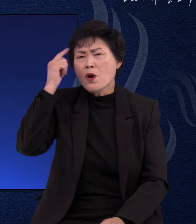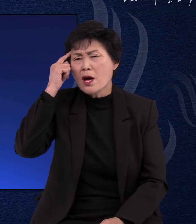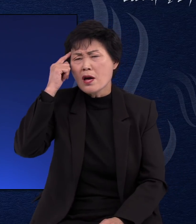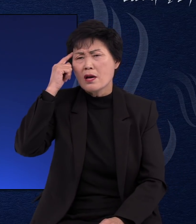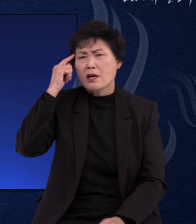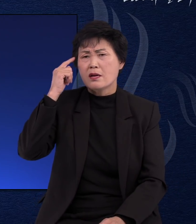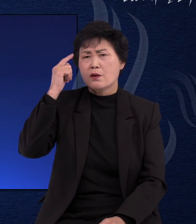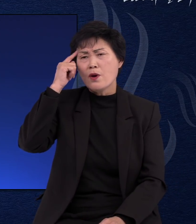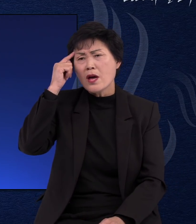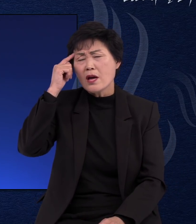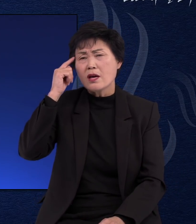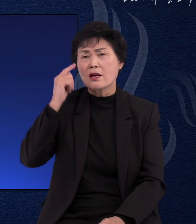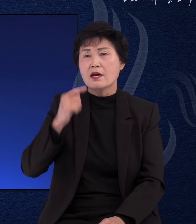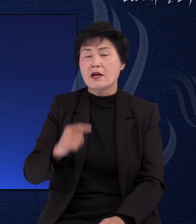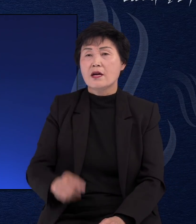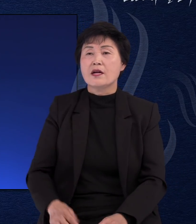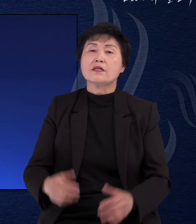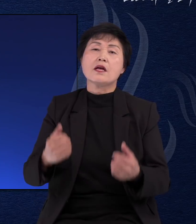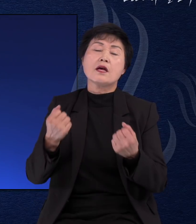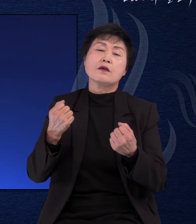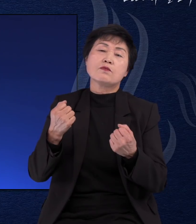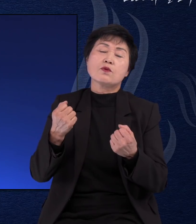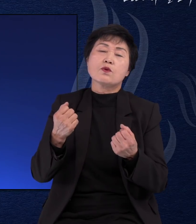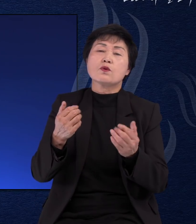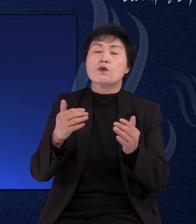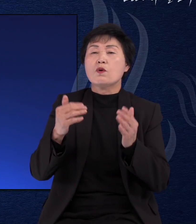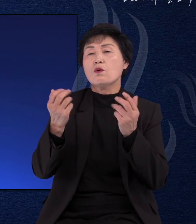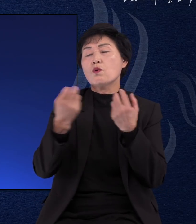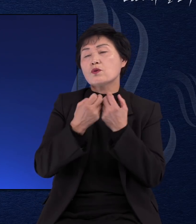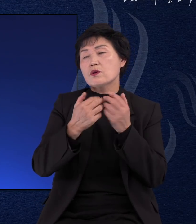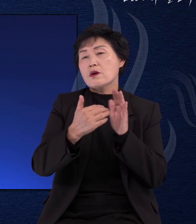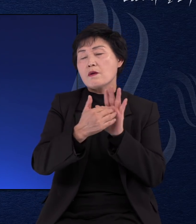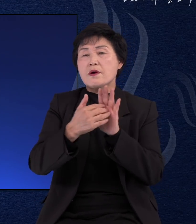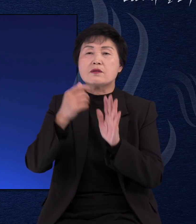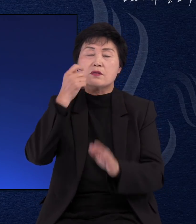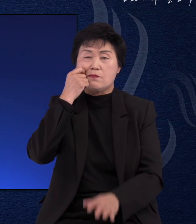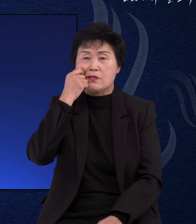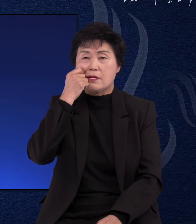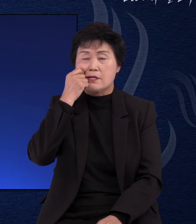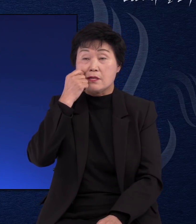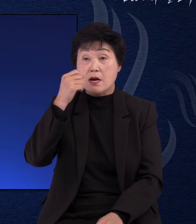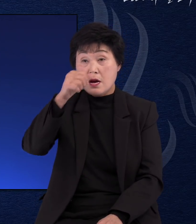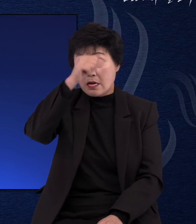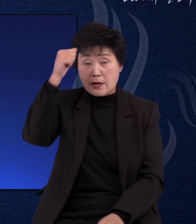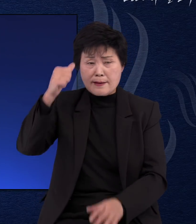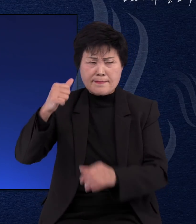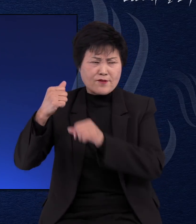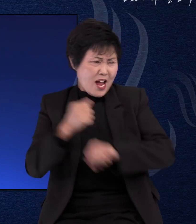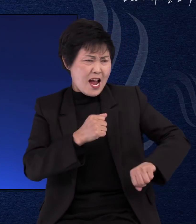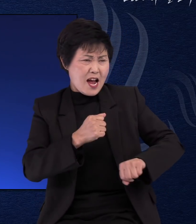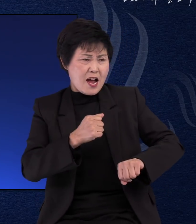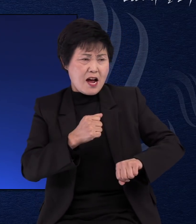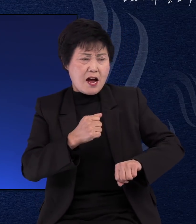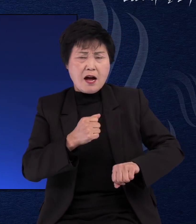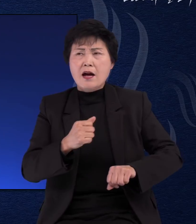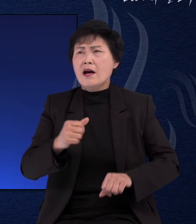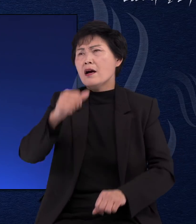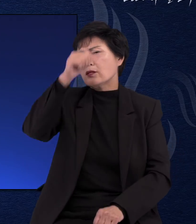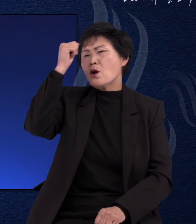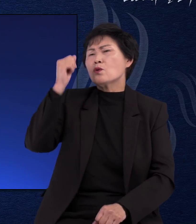장대하신 분이라서 제 힘으로도 어떻게 컨트롤이 되지 않았습니다. 이건 와! 라고 하시는데 장로님 이러시면 안 되잖아요